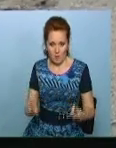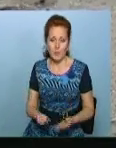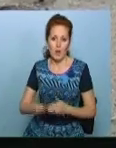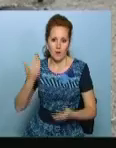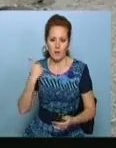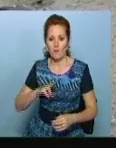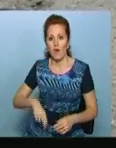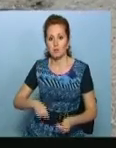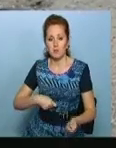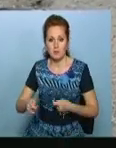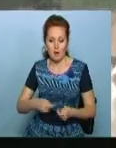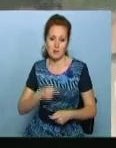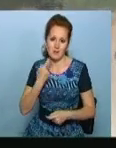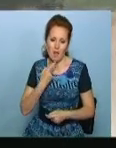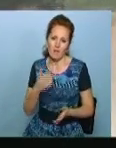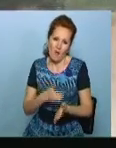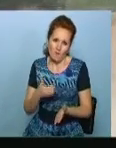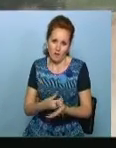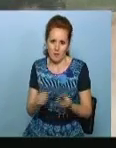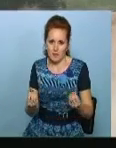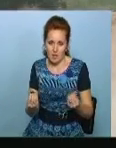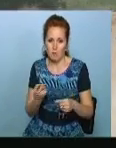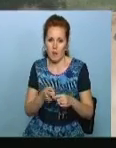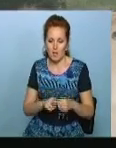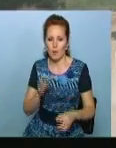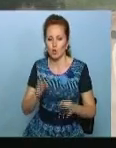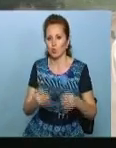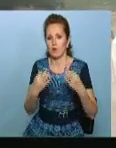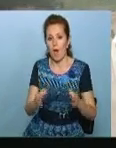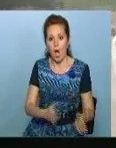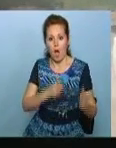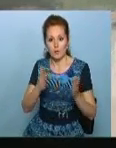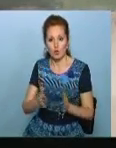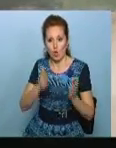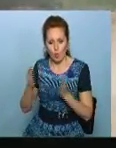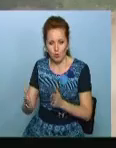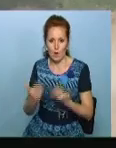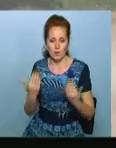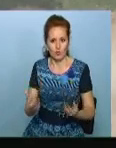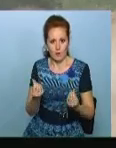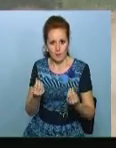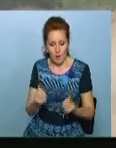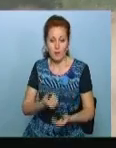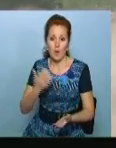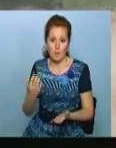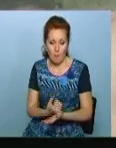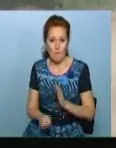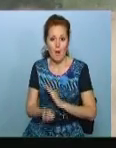администрации ссылались на нехватку средств, поэтому суд давал отсрочку чиновникам. Сейчас деньги в бюджете на ремонт этой дороги наконец-то